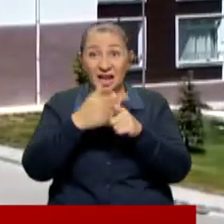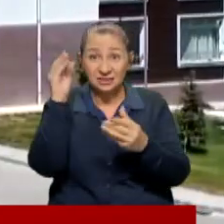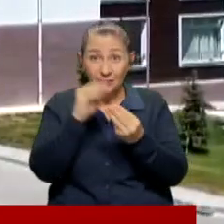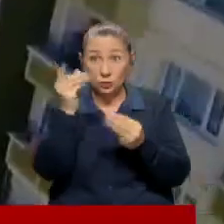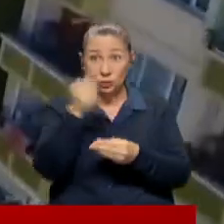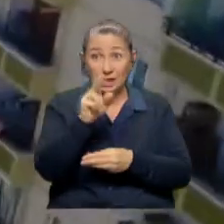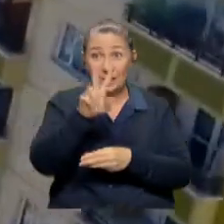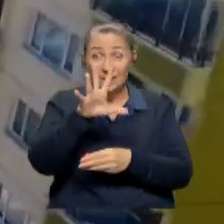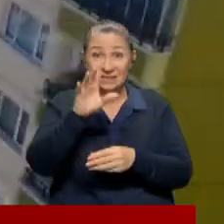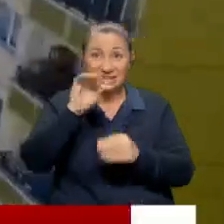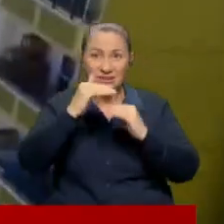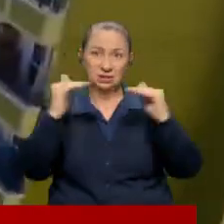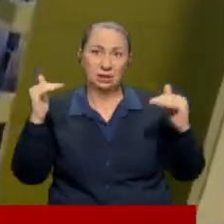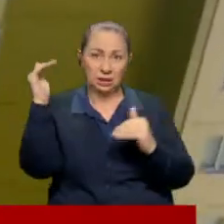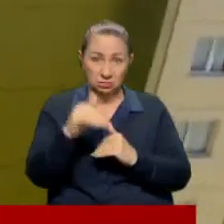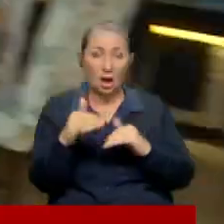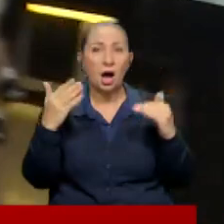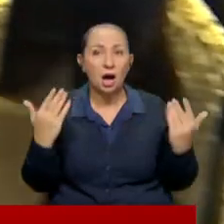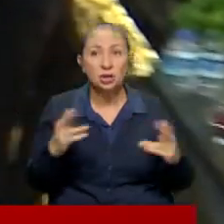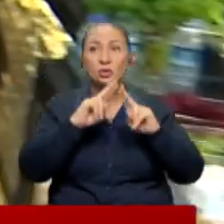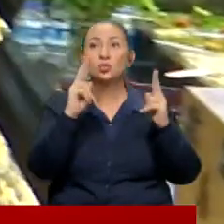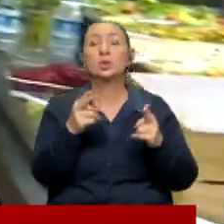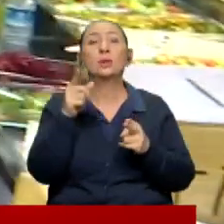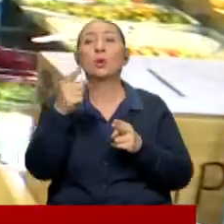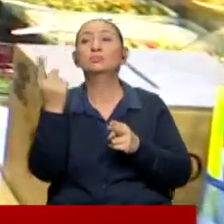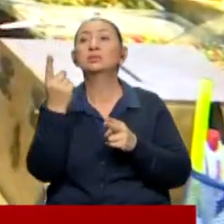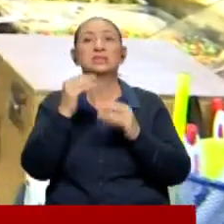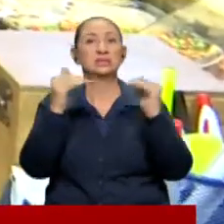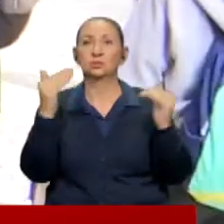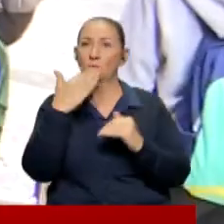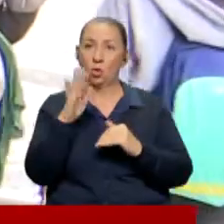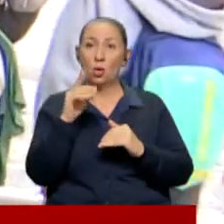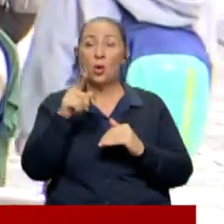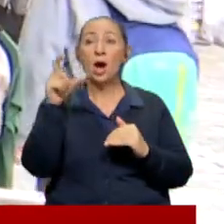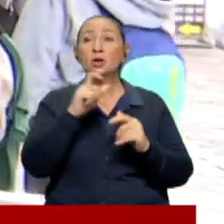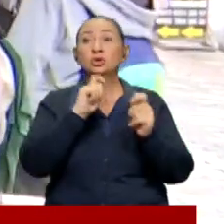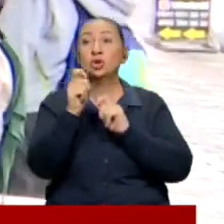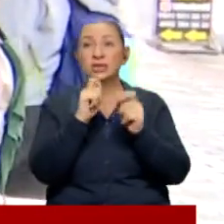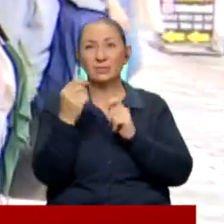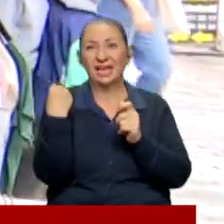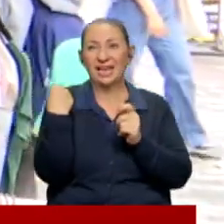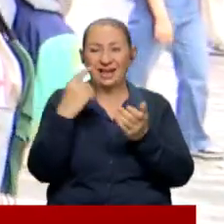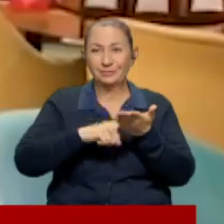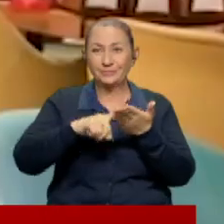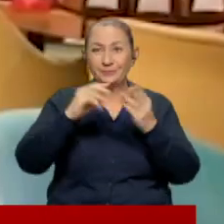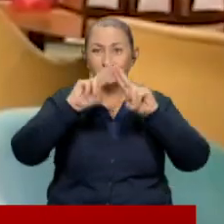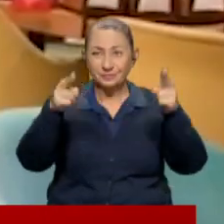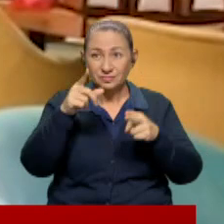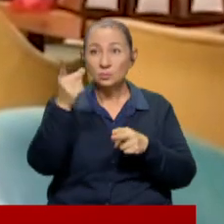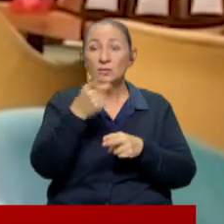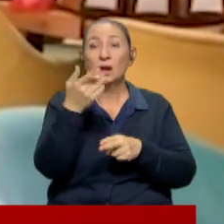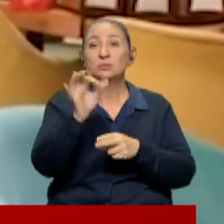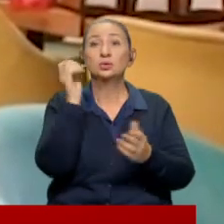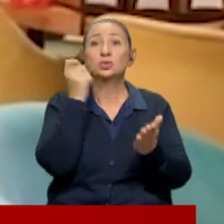zammına %25 sınırı getirilmişti. Ancak dükkanlarda böyle bir sınır yok. Bu ay sözleşmesi yenilenen esnaf %60